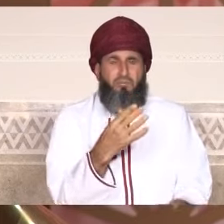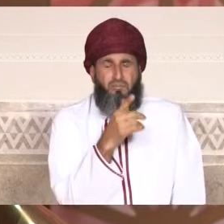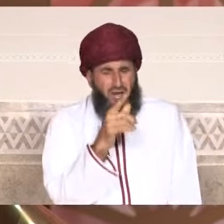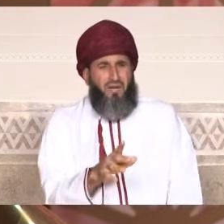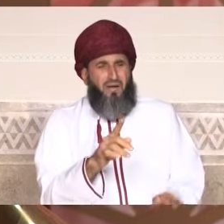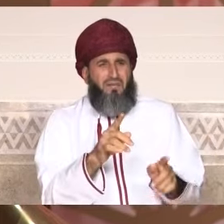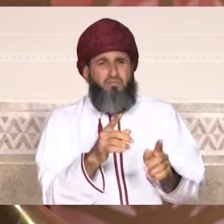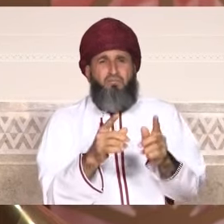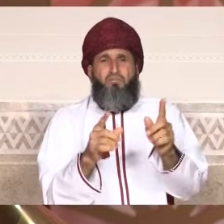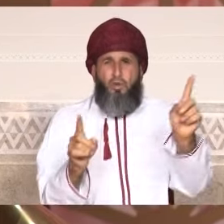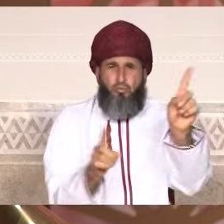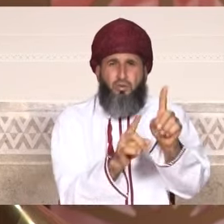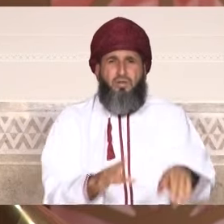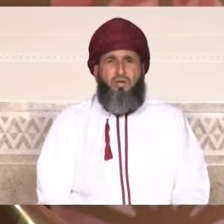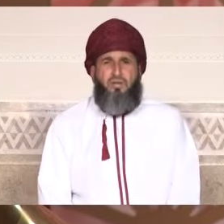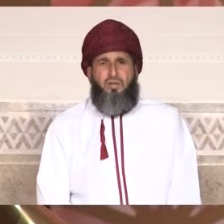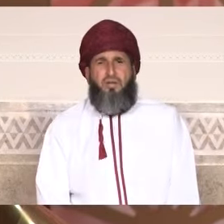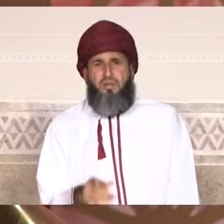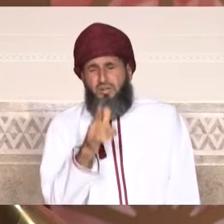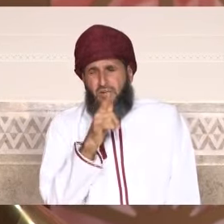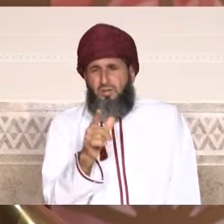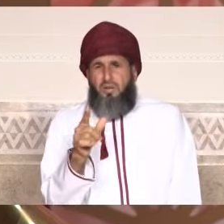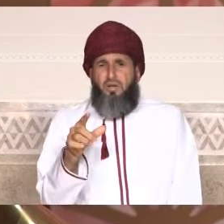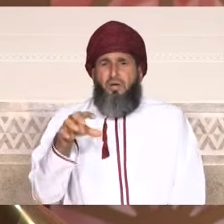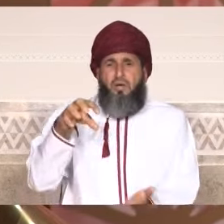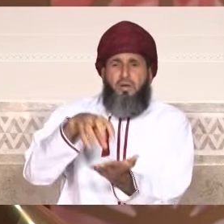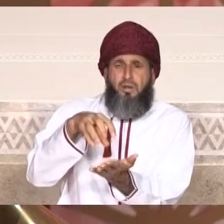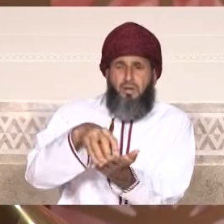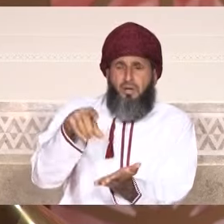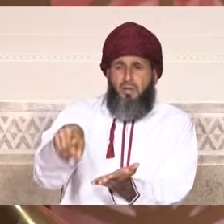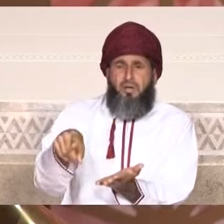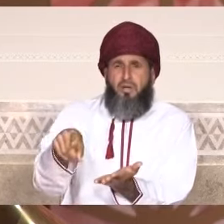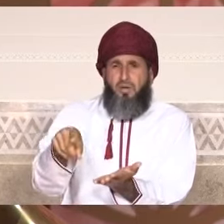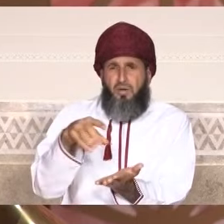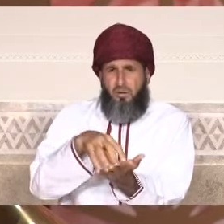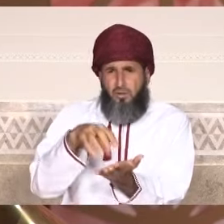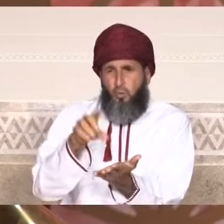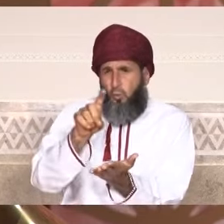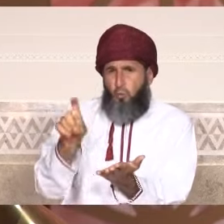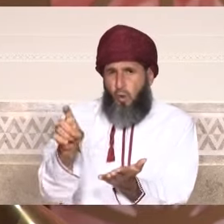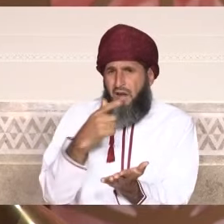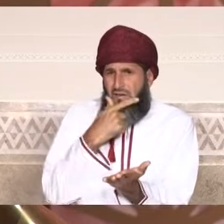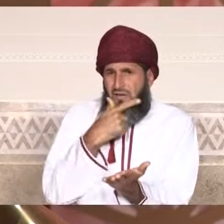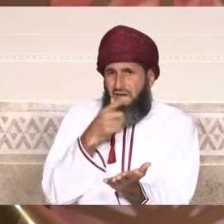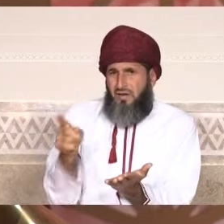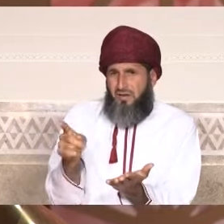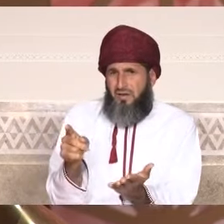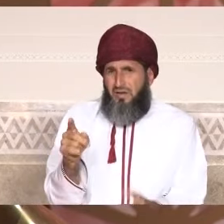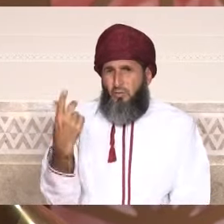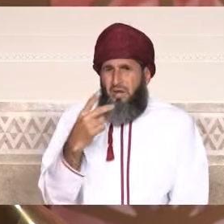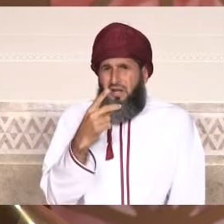نعم، هو مواطن في نفس الدولة التي هي فيها مواطنة. الآن لنرجع إلى مسألته أخينا في